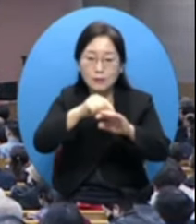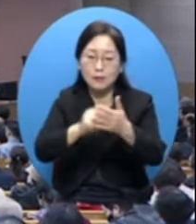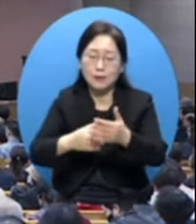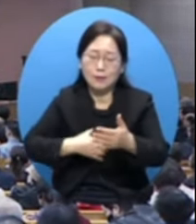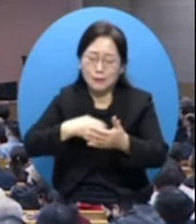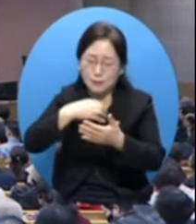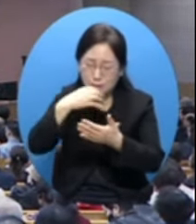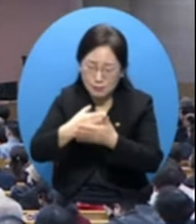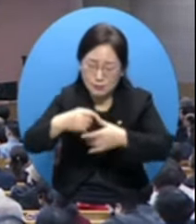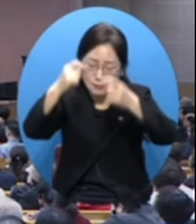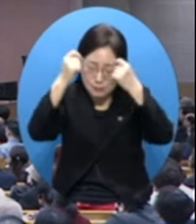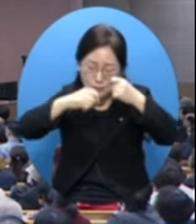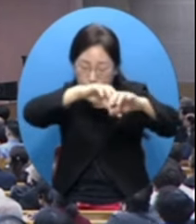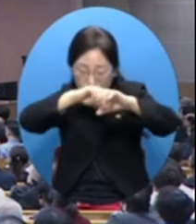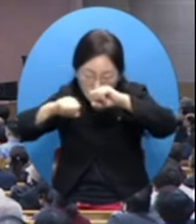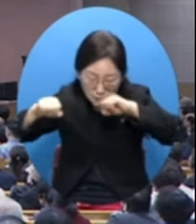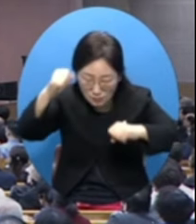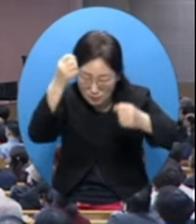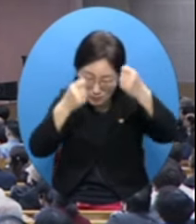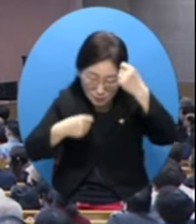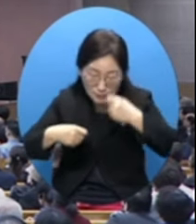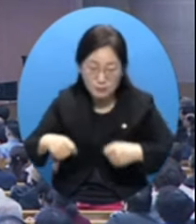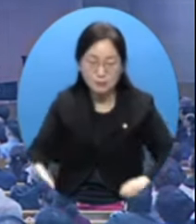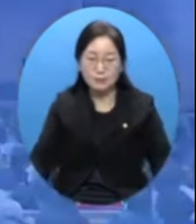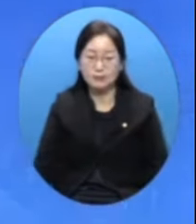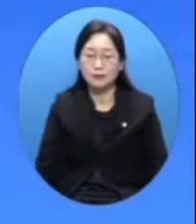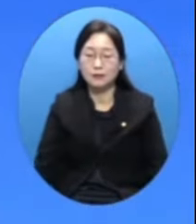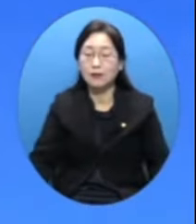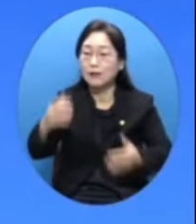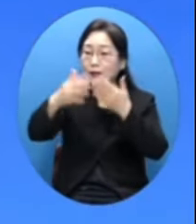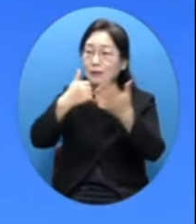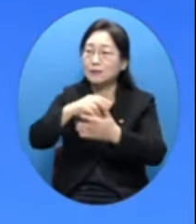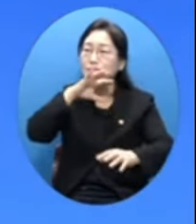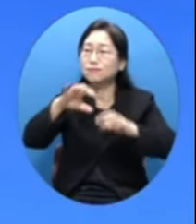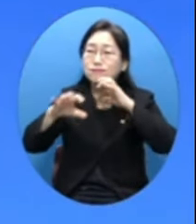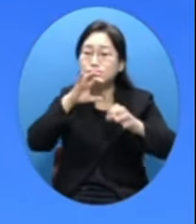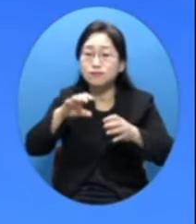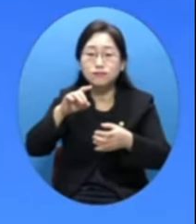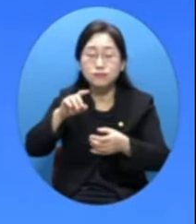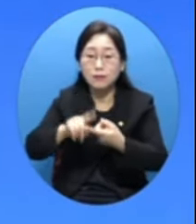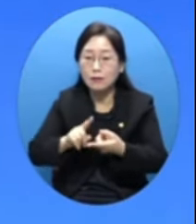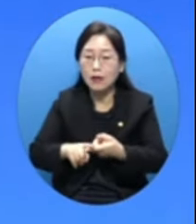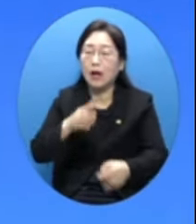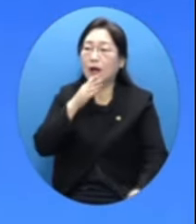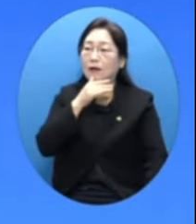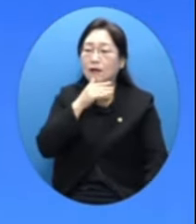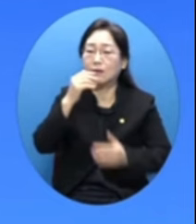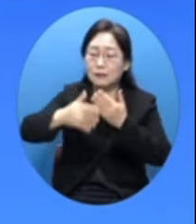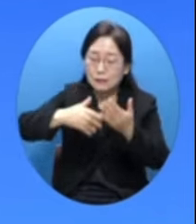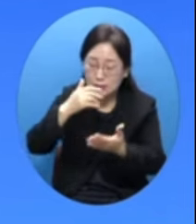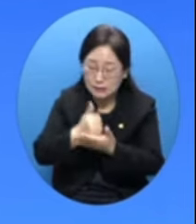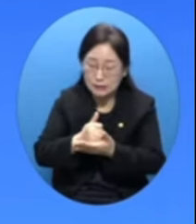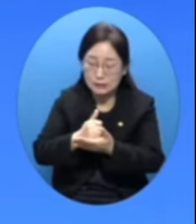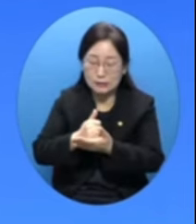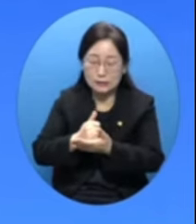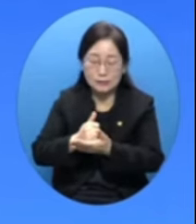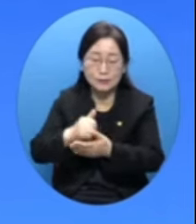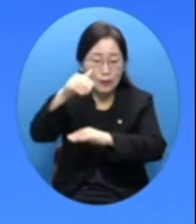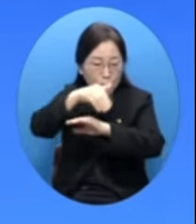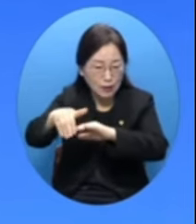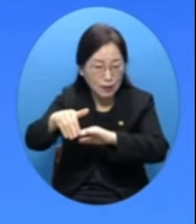가서 눈물 콧물을 쏟았습니다. 자기가 하나님 앞에 불평한 것에 대해서 그것은 하나님 앞에 하나님의 뜻을 모르고 내가